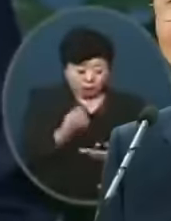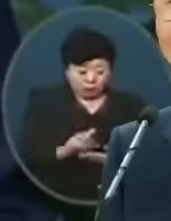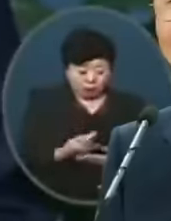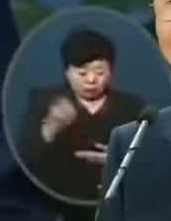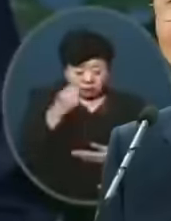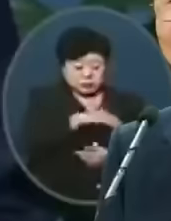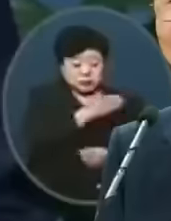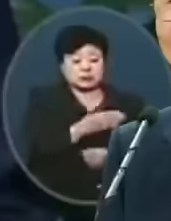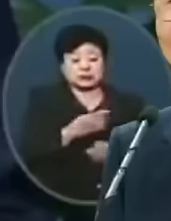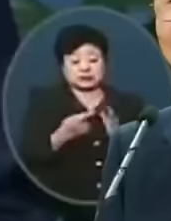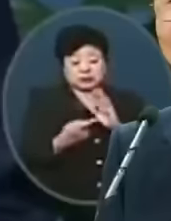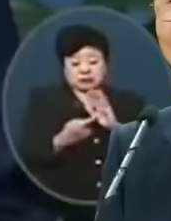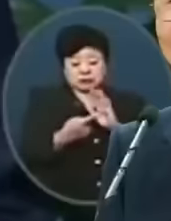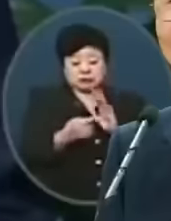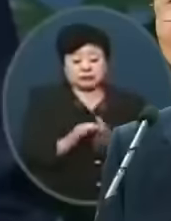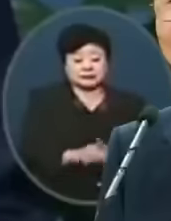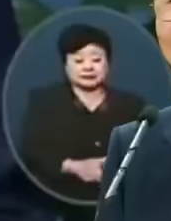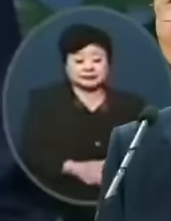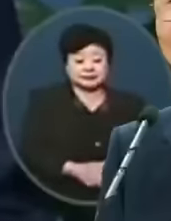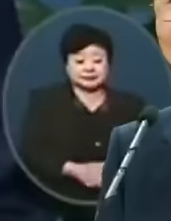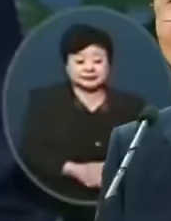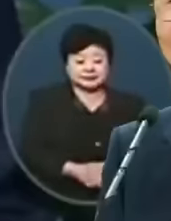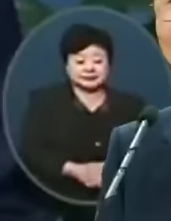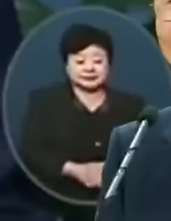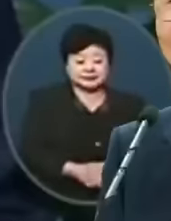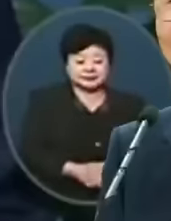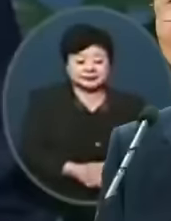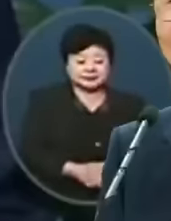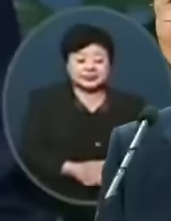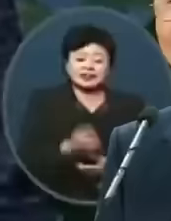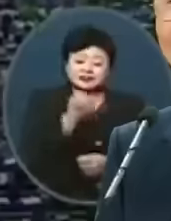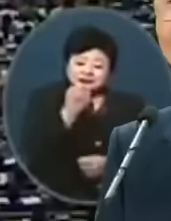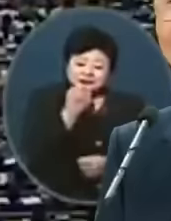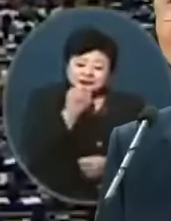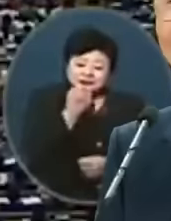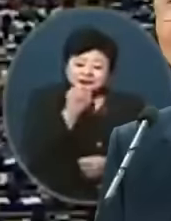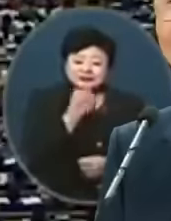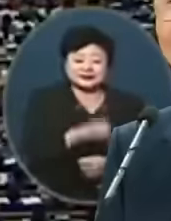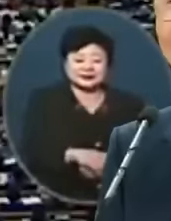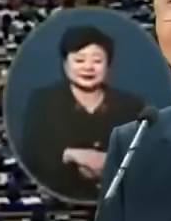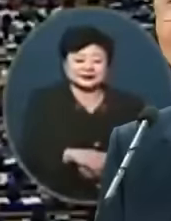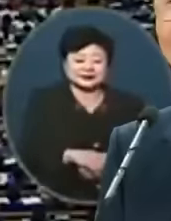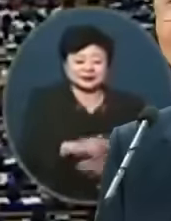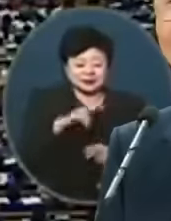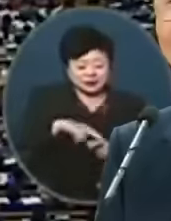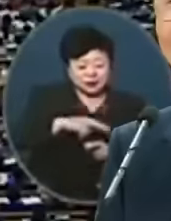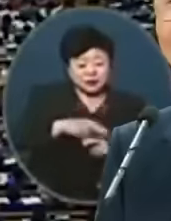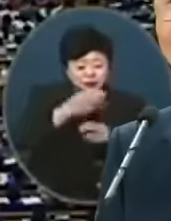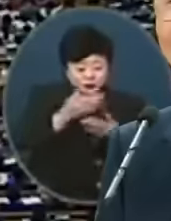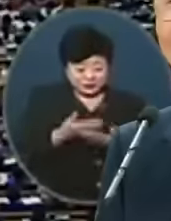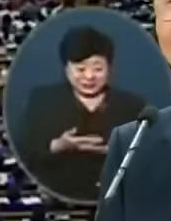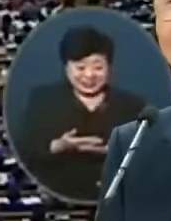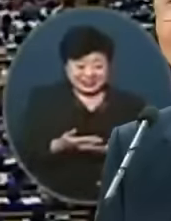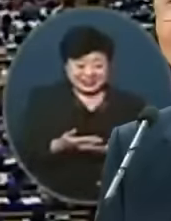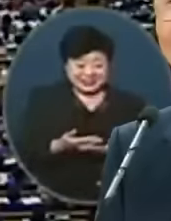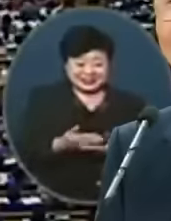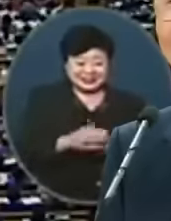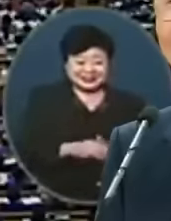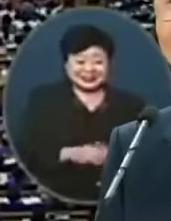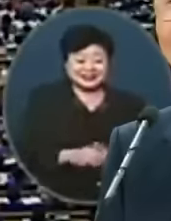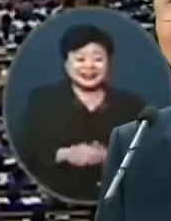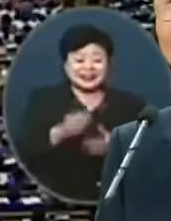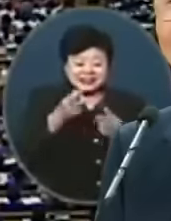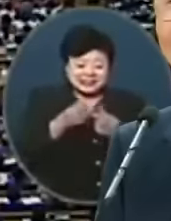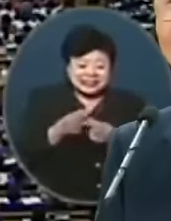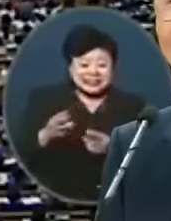성령의 능력이 나타나는 것입니다. 웃음은 그릇처럼 선물로 주신 것입니다.